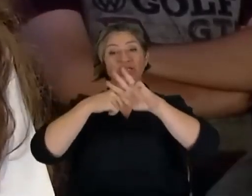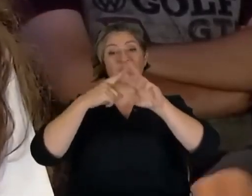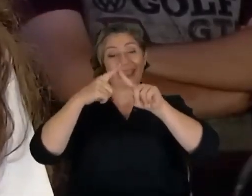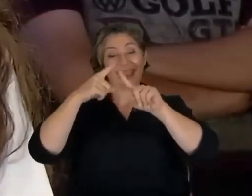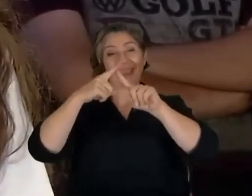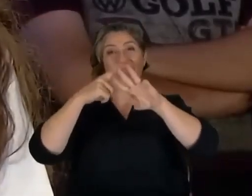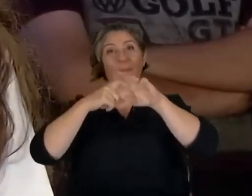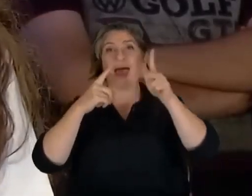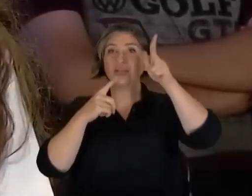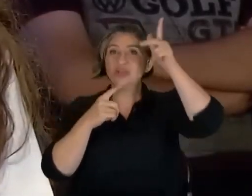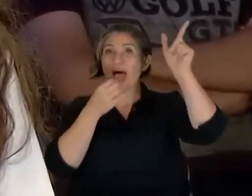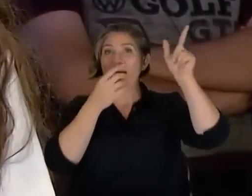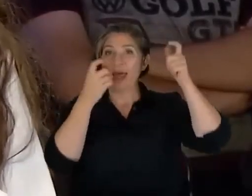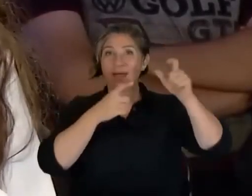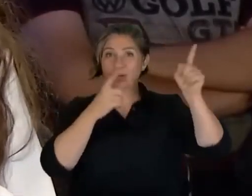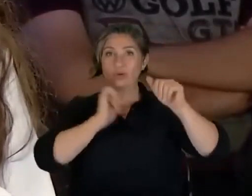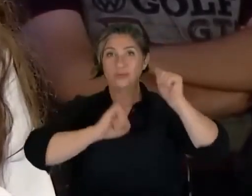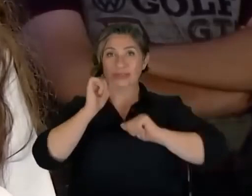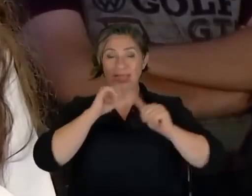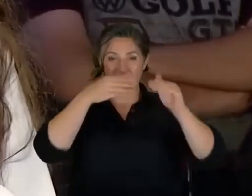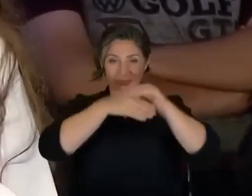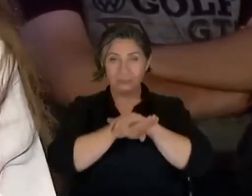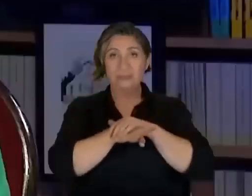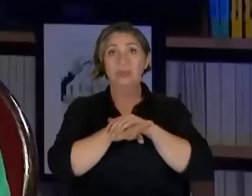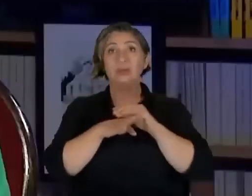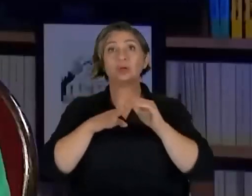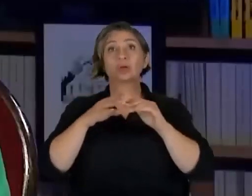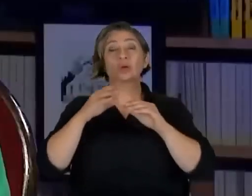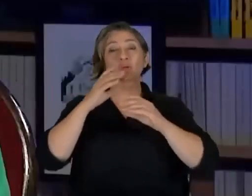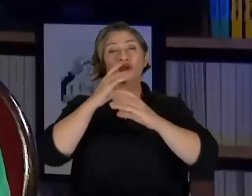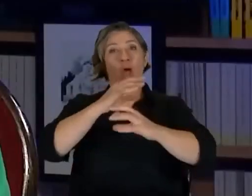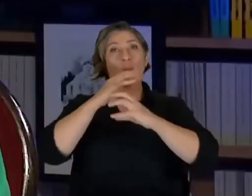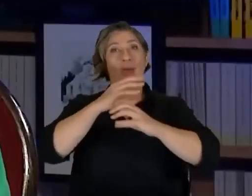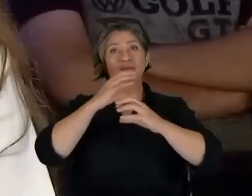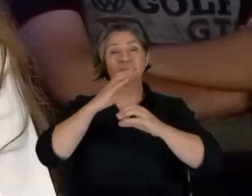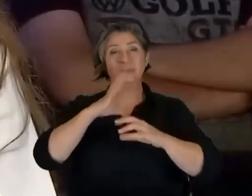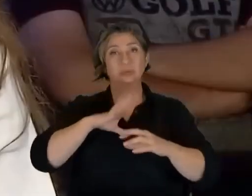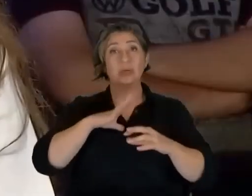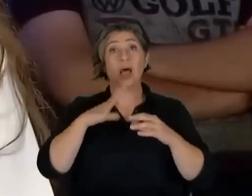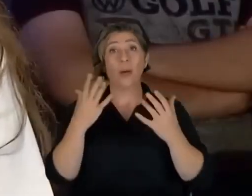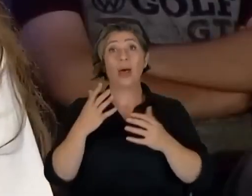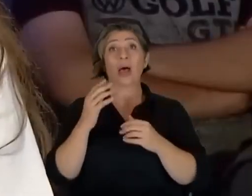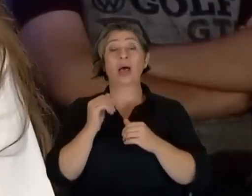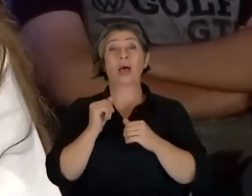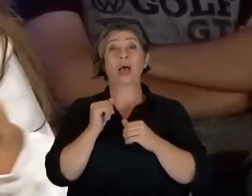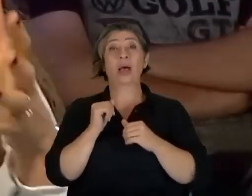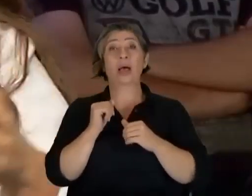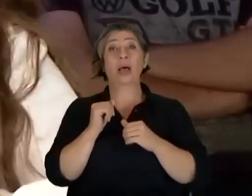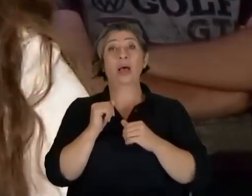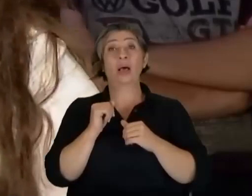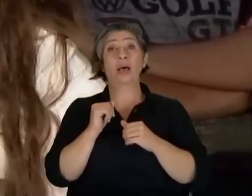girdim. Ben işte trompet bölümünü istiyordum. Fakat şeyde